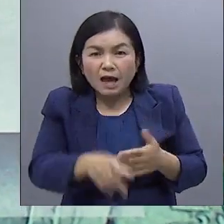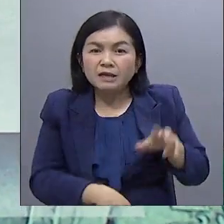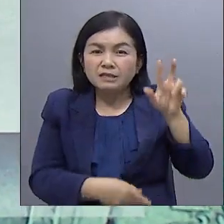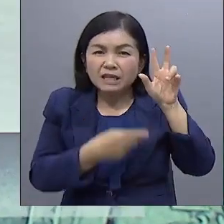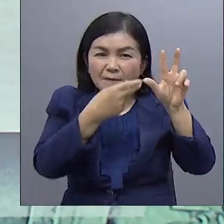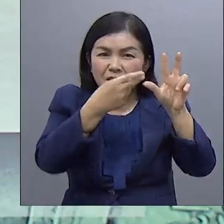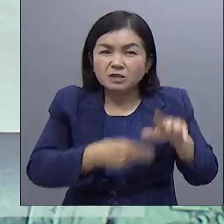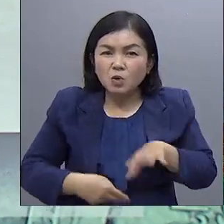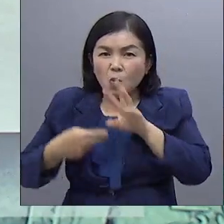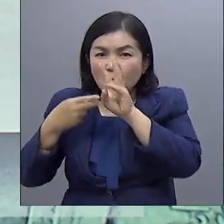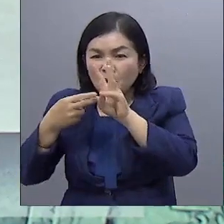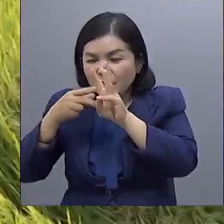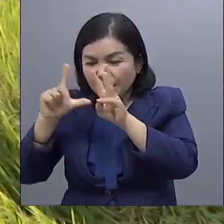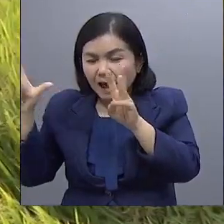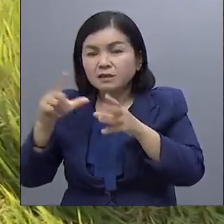3-60,000,000 บาทค่ะ